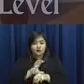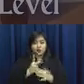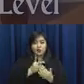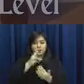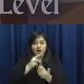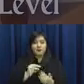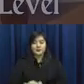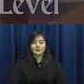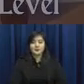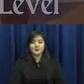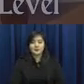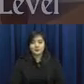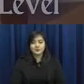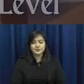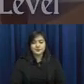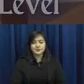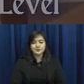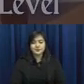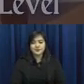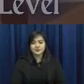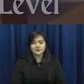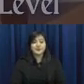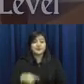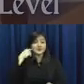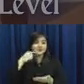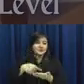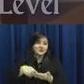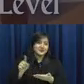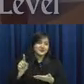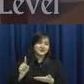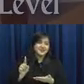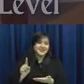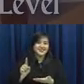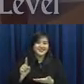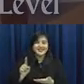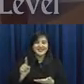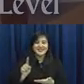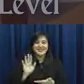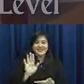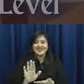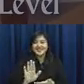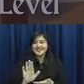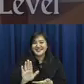totoo yung sinasabi ko. Tingnan niyo. Tingnan niyo ngayon. O, teka lang, mag-search ako.